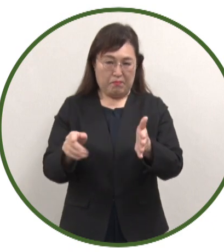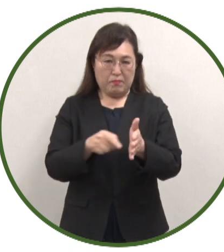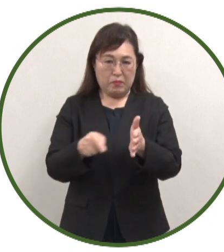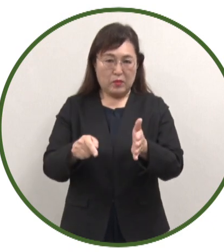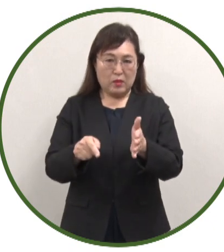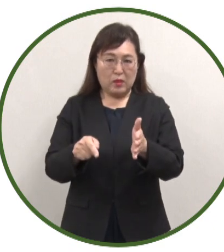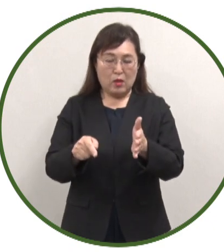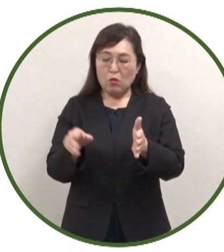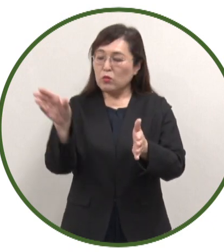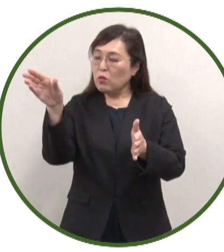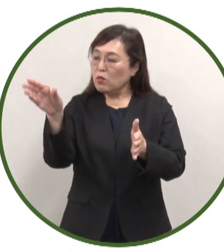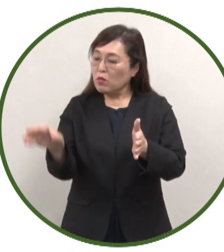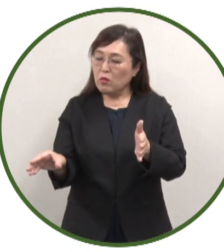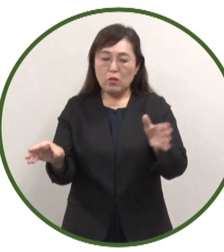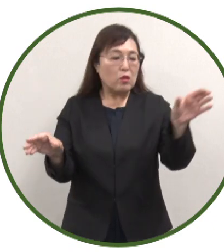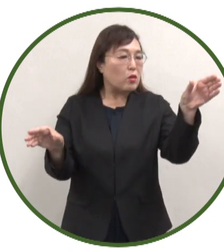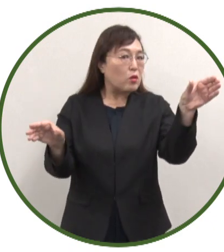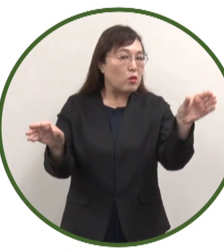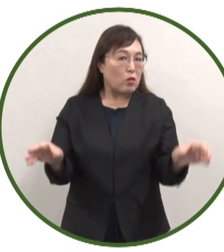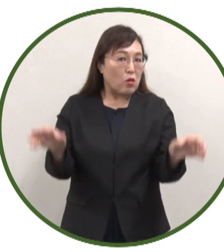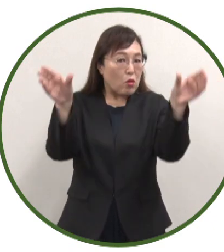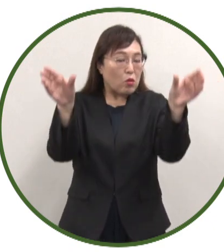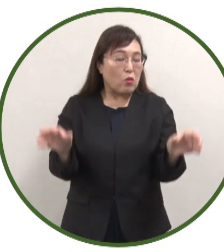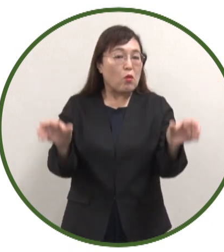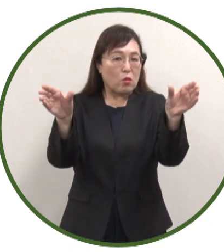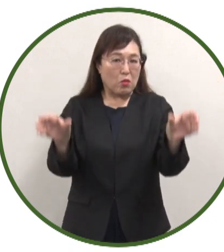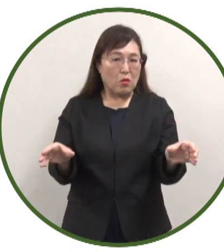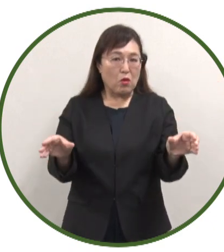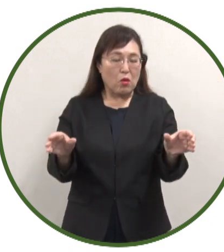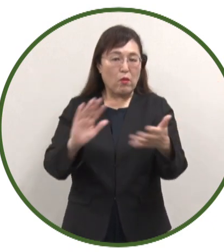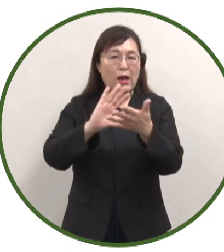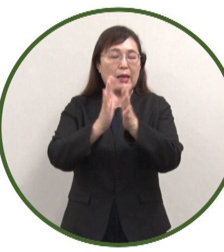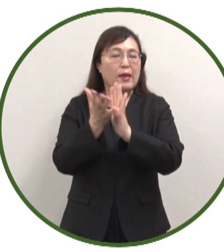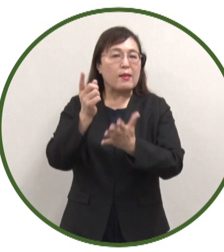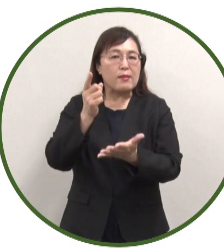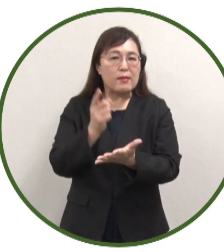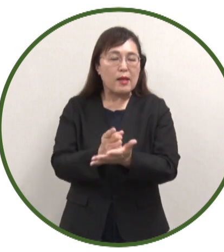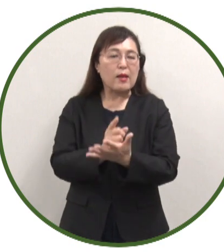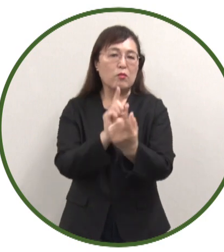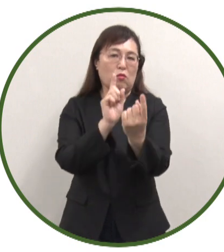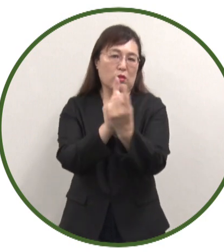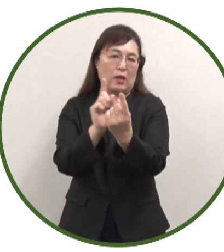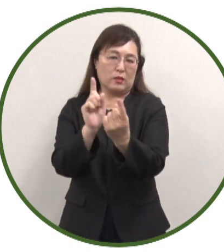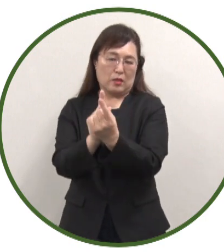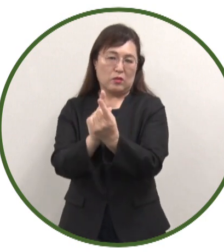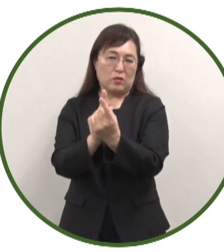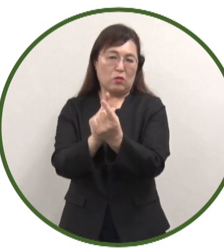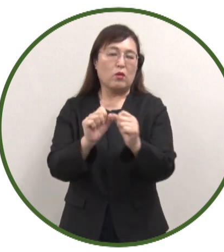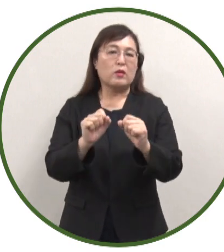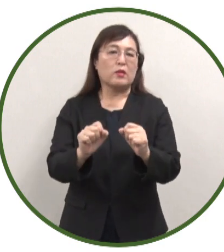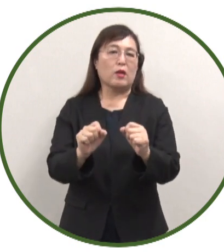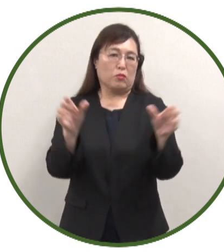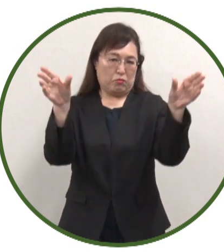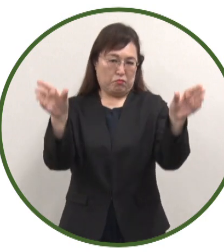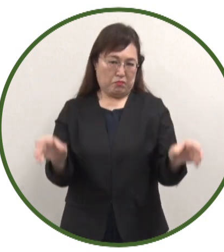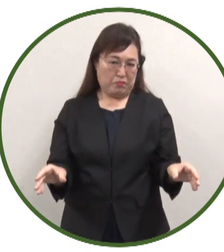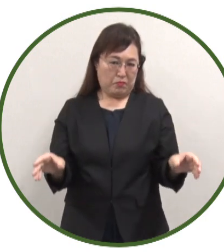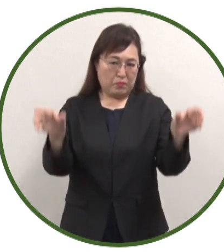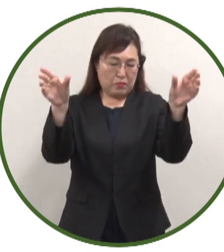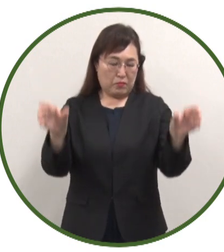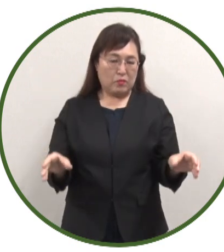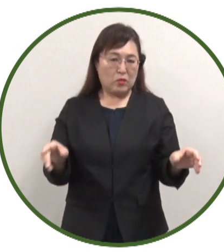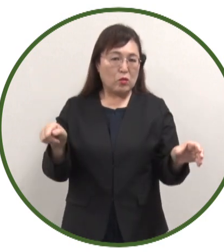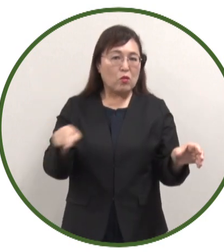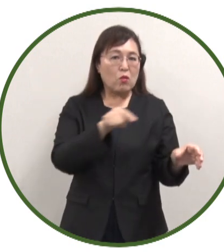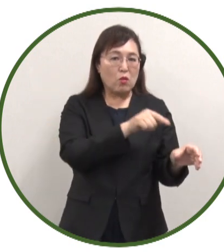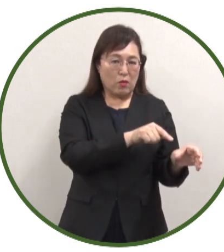これ以外のこの挟んでいるですね、両側はオリジナルの県の対策となっておりまして、ここ